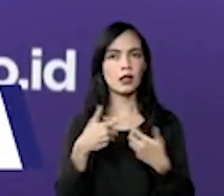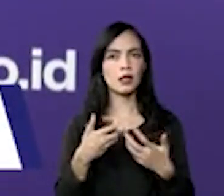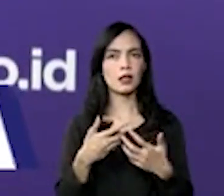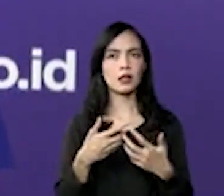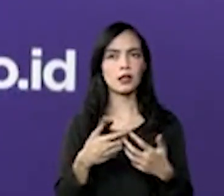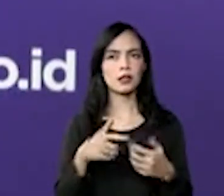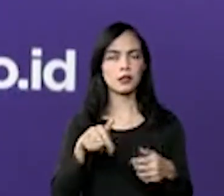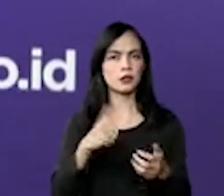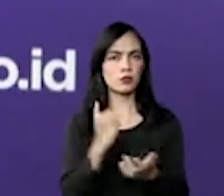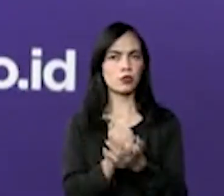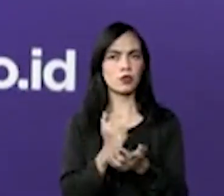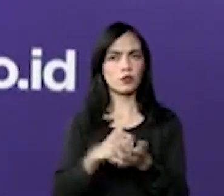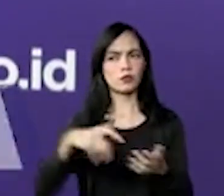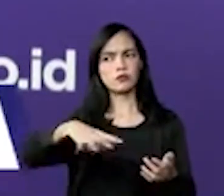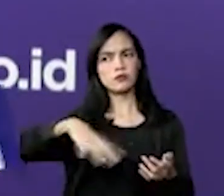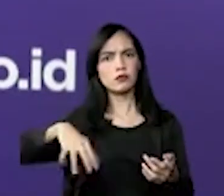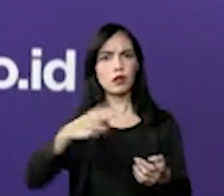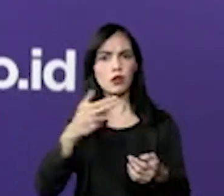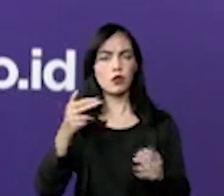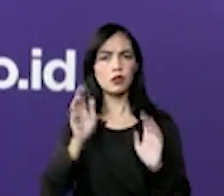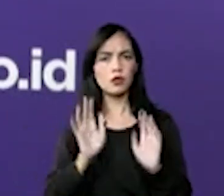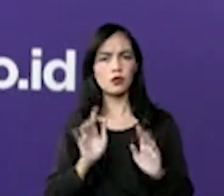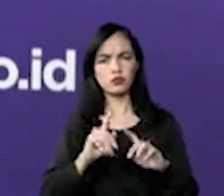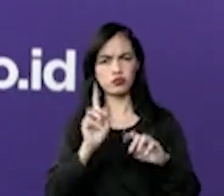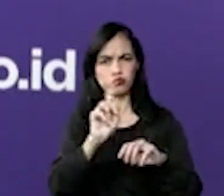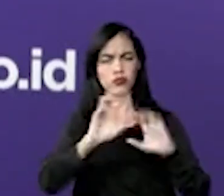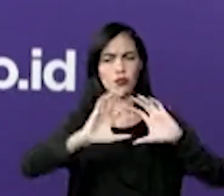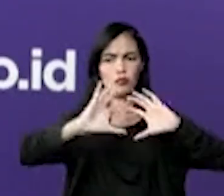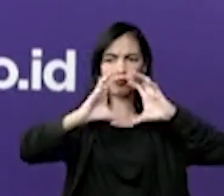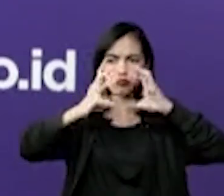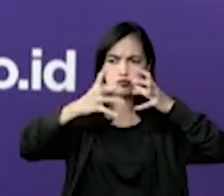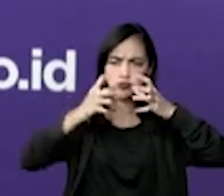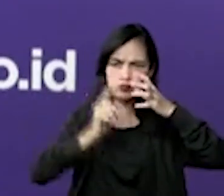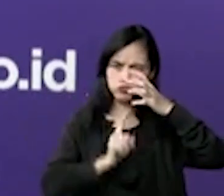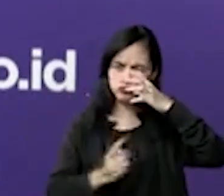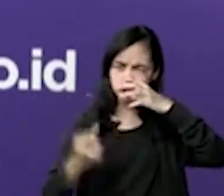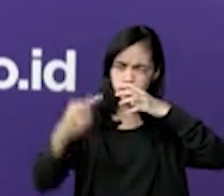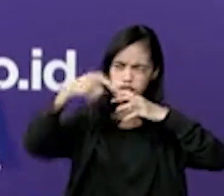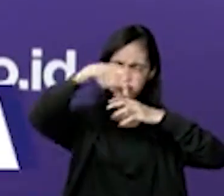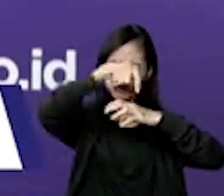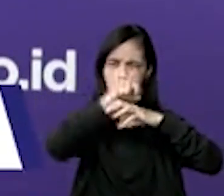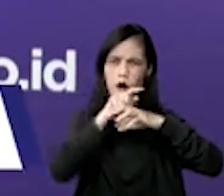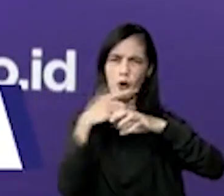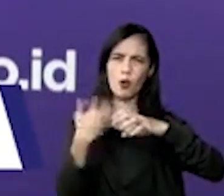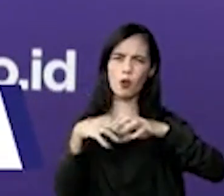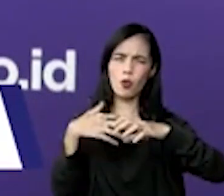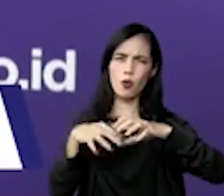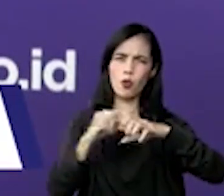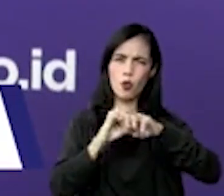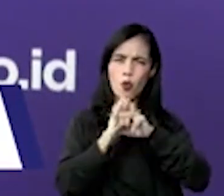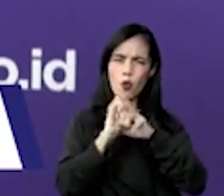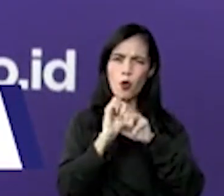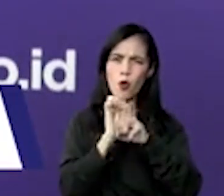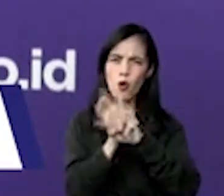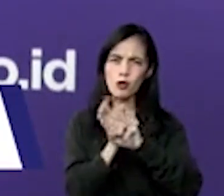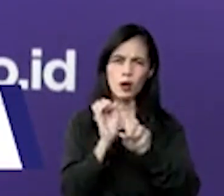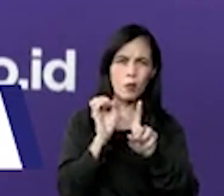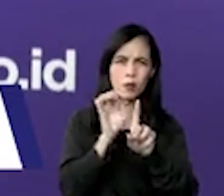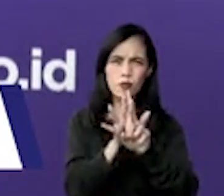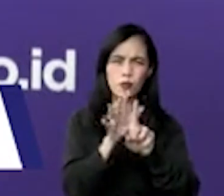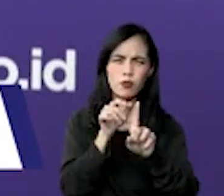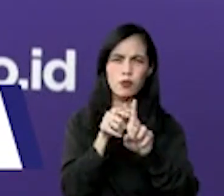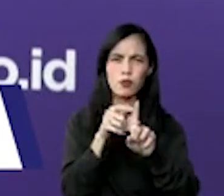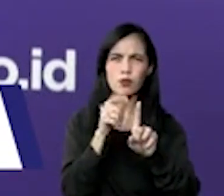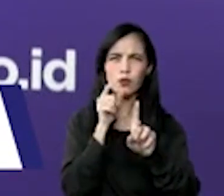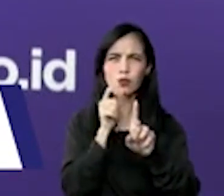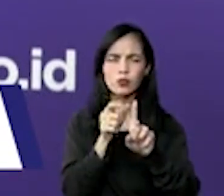ini bukan hanya di Indonesia saja, dari riset global menyatakan bahwa risiko terkena COVID-19 ini lebih tinggi